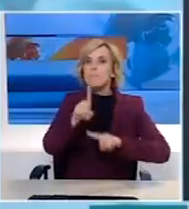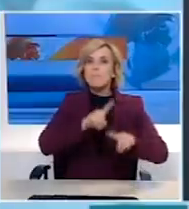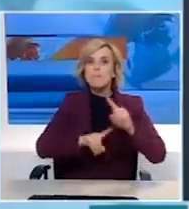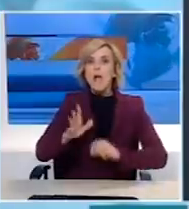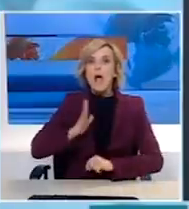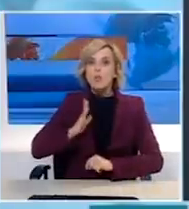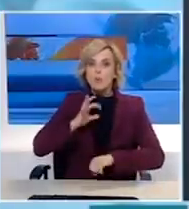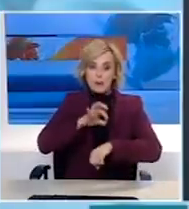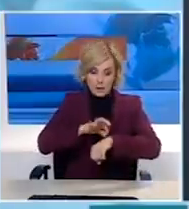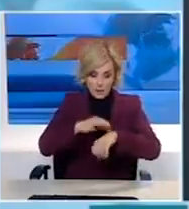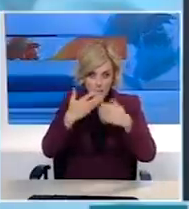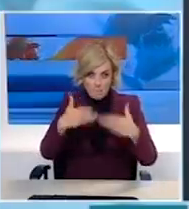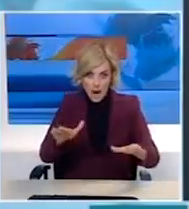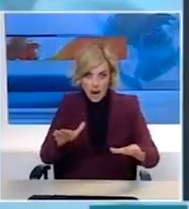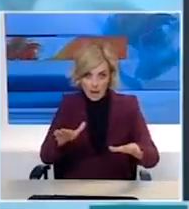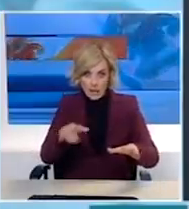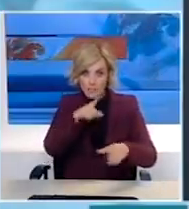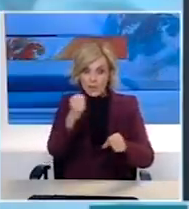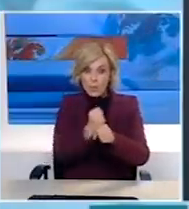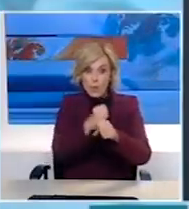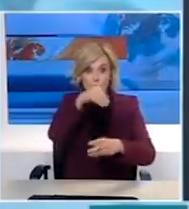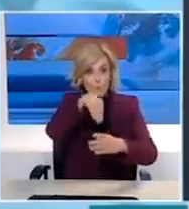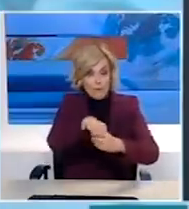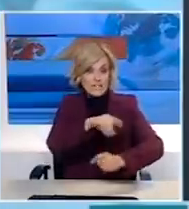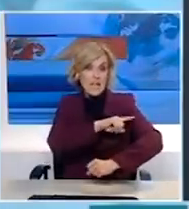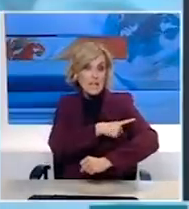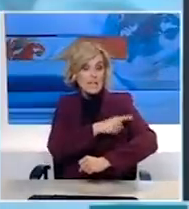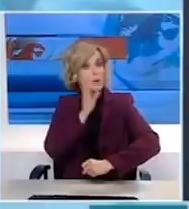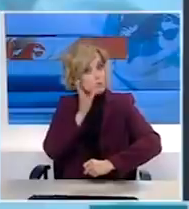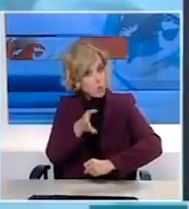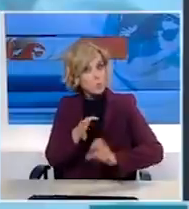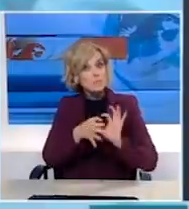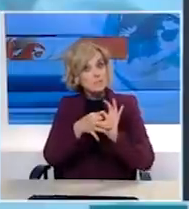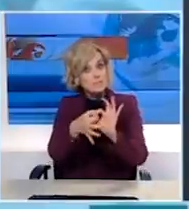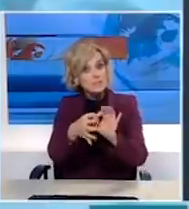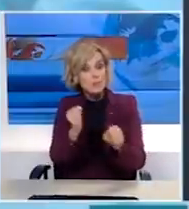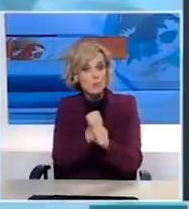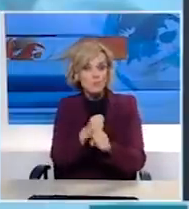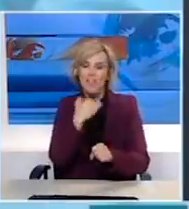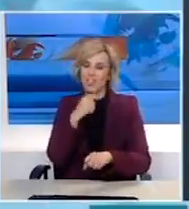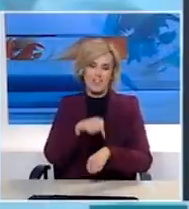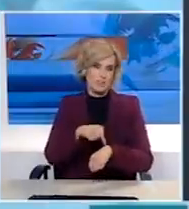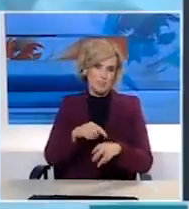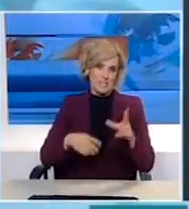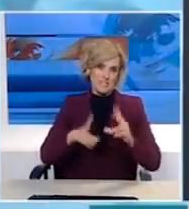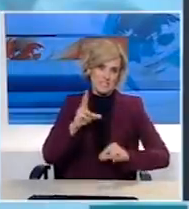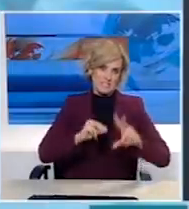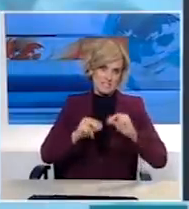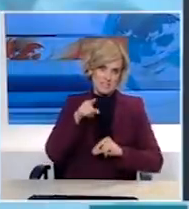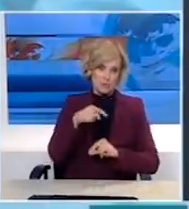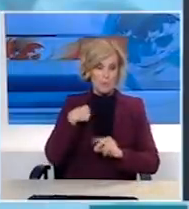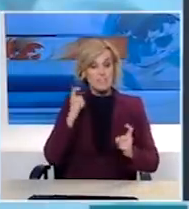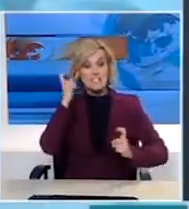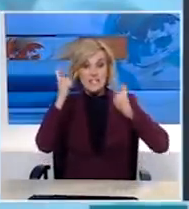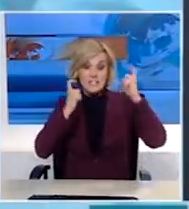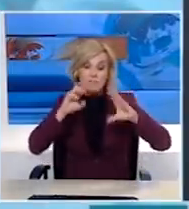στελεχώσουν την εμπροστοφυλακή του συστήματος υγείας, για παράδειγμα, και κάποια τέτοια άλλα πραγματάκια. Δεν είναι της ώρας να τα συζητήσουμε. Τα